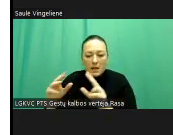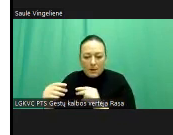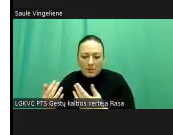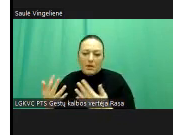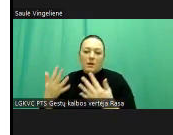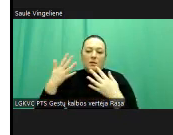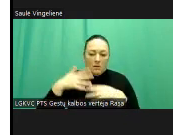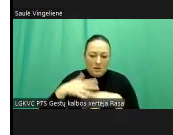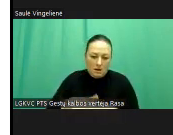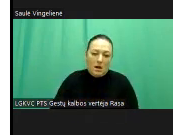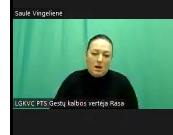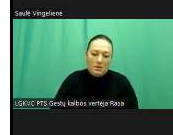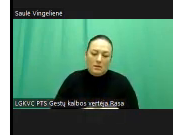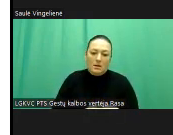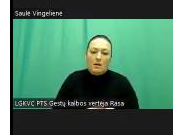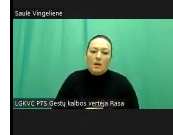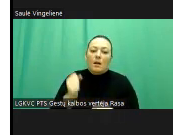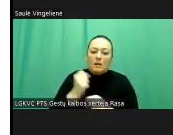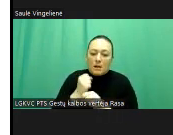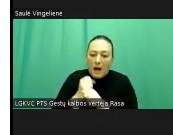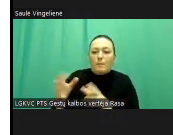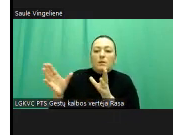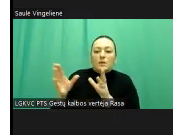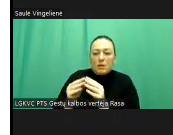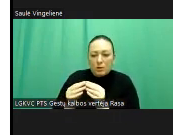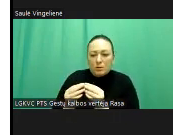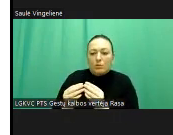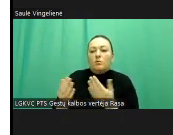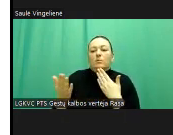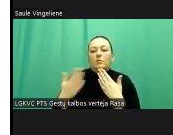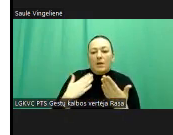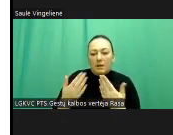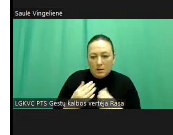dalykišką darbą. Taigi darbas kartu, bendravimas